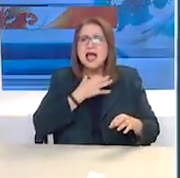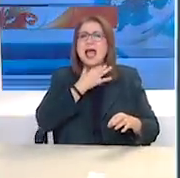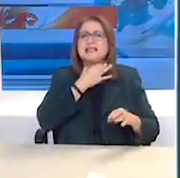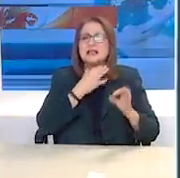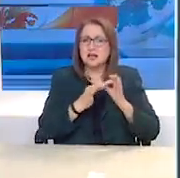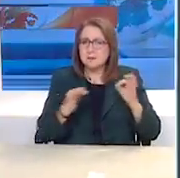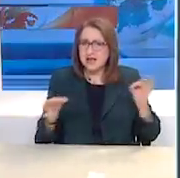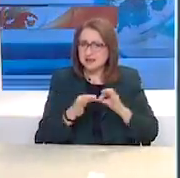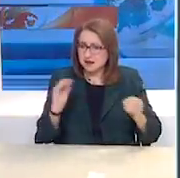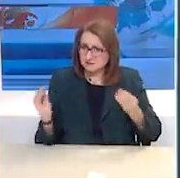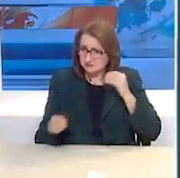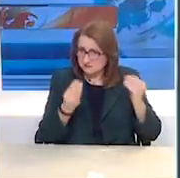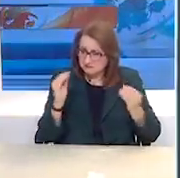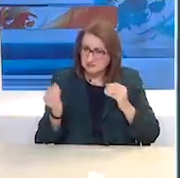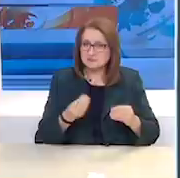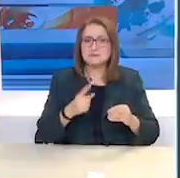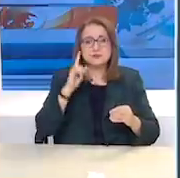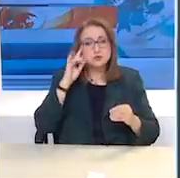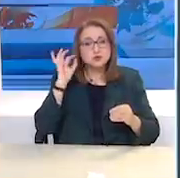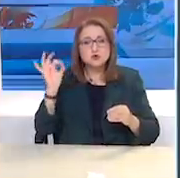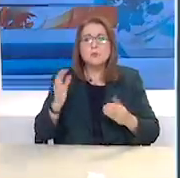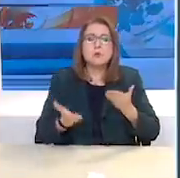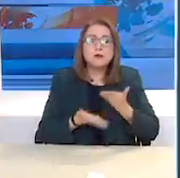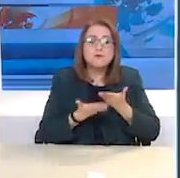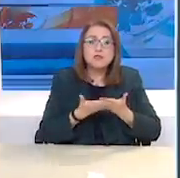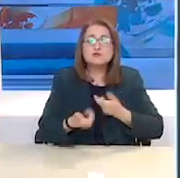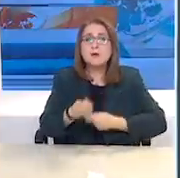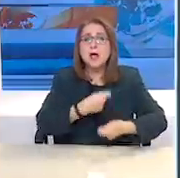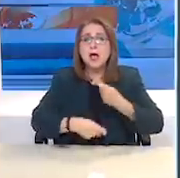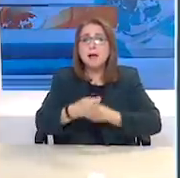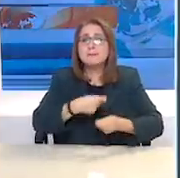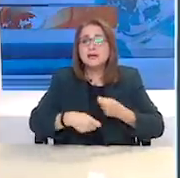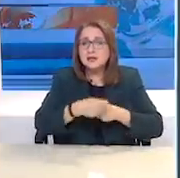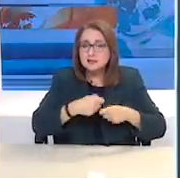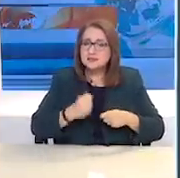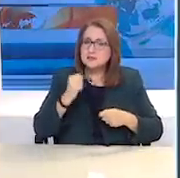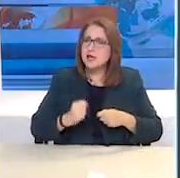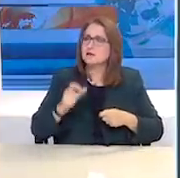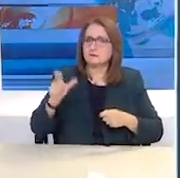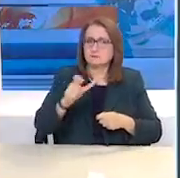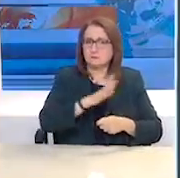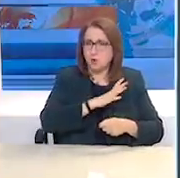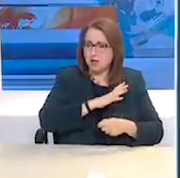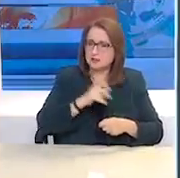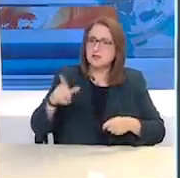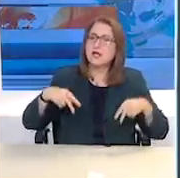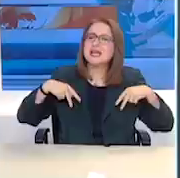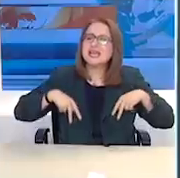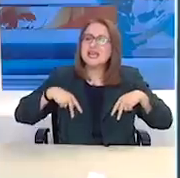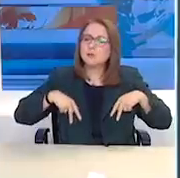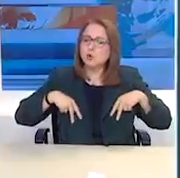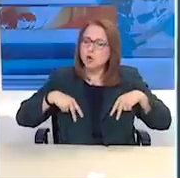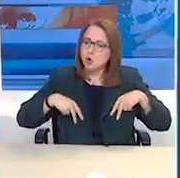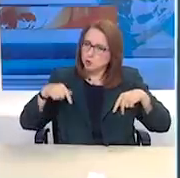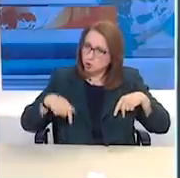σκοπό τη βελτιστοποίηση της παροχής υπηρεσιών προς επιχειρήσεις αλλά και τους πολίτες από μακριά, το Υπουργείο Ψηφιακής Διακυβέρνησης